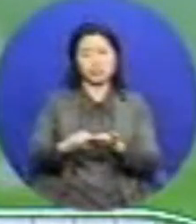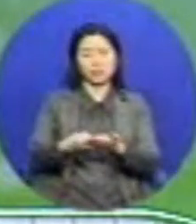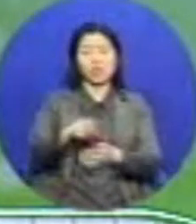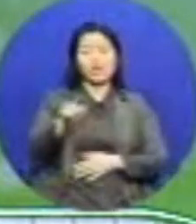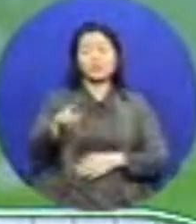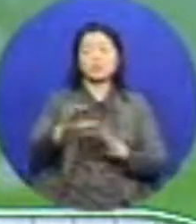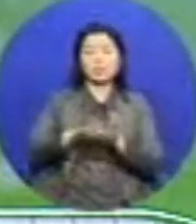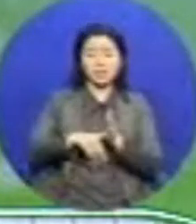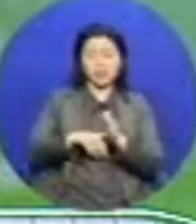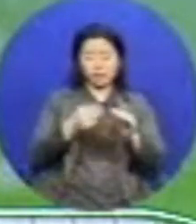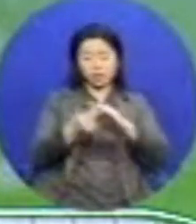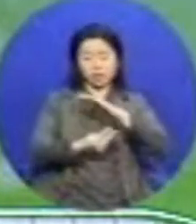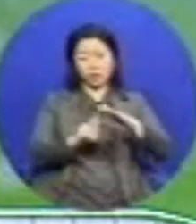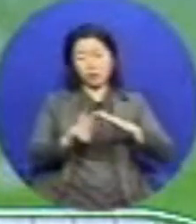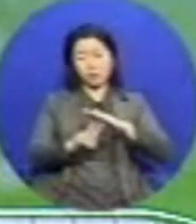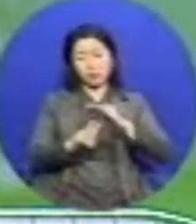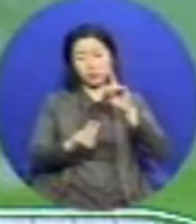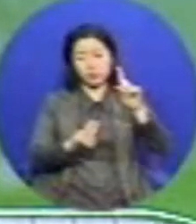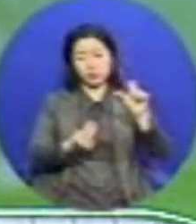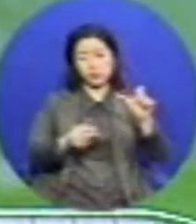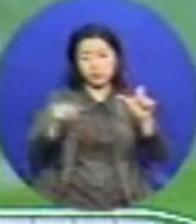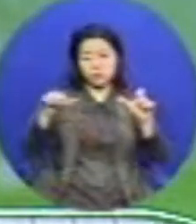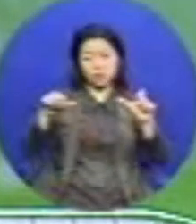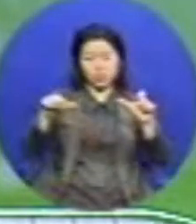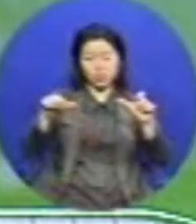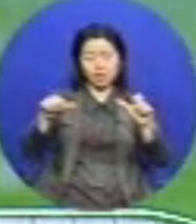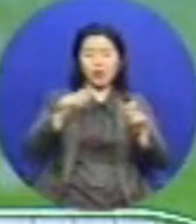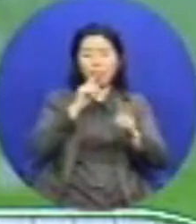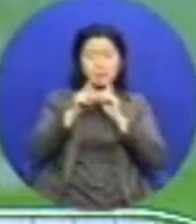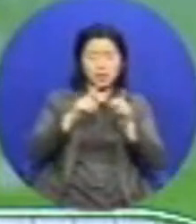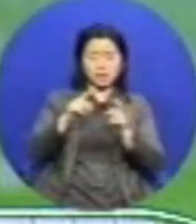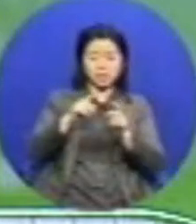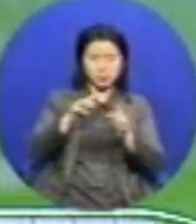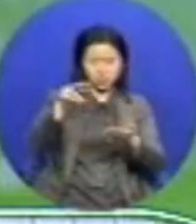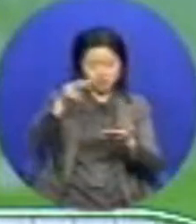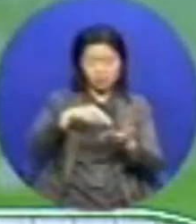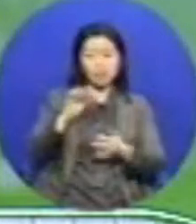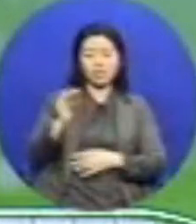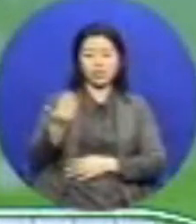그때 요한복음 15장 말씀을 그가 읽게 됩니다